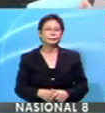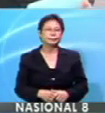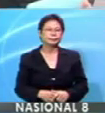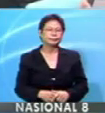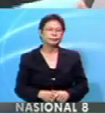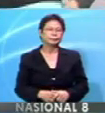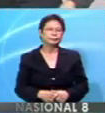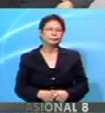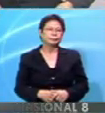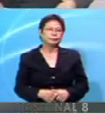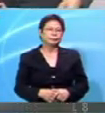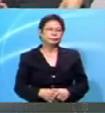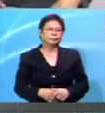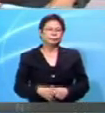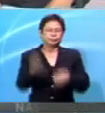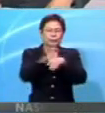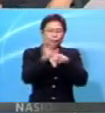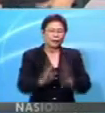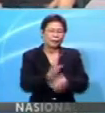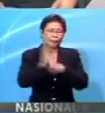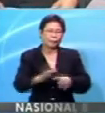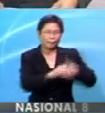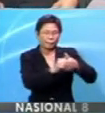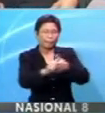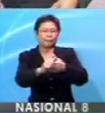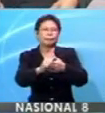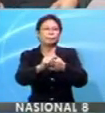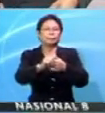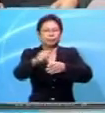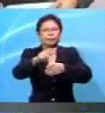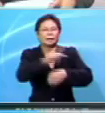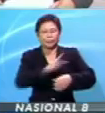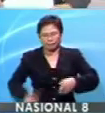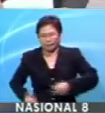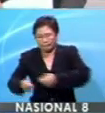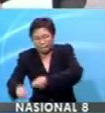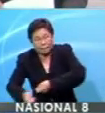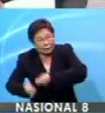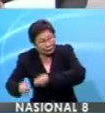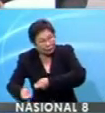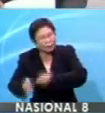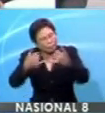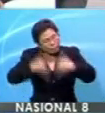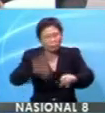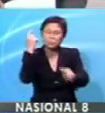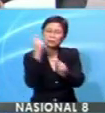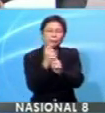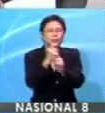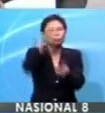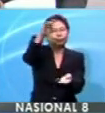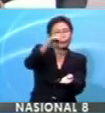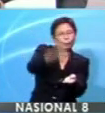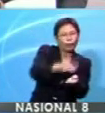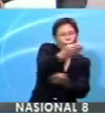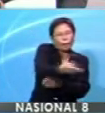prabayar Dalam pada itu para peniaga di bawah bimbingan Kementerian Pertanian dan industri asastani masih kekal menurunkan